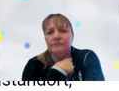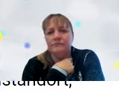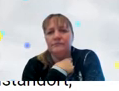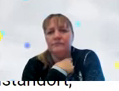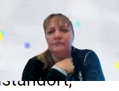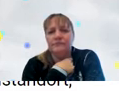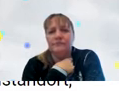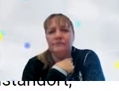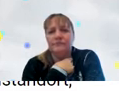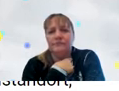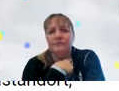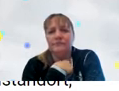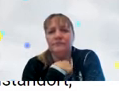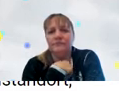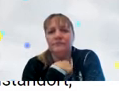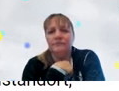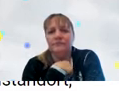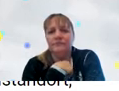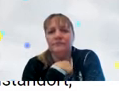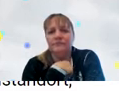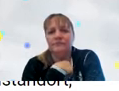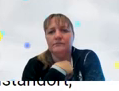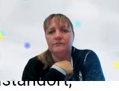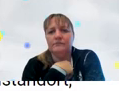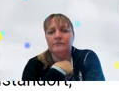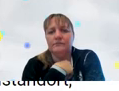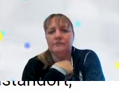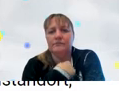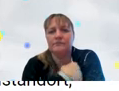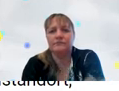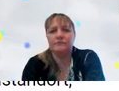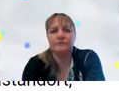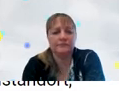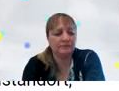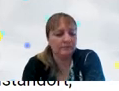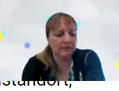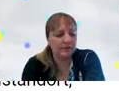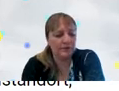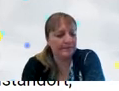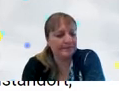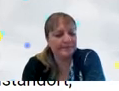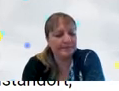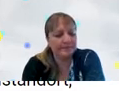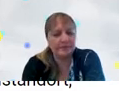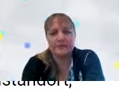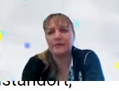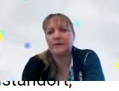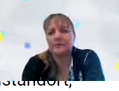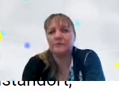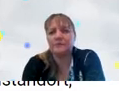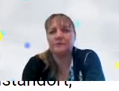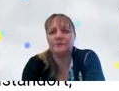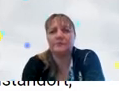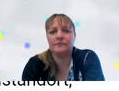schießstand war das muss nicht die gastgeber sein das kann eine andere person seiner durch die schulleitung